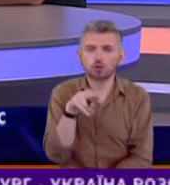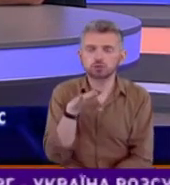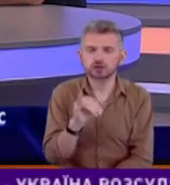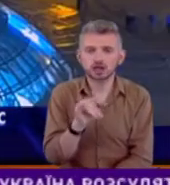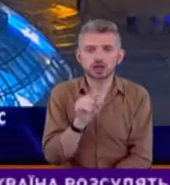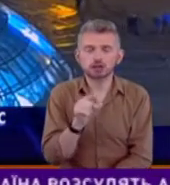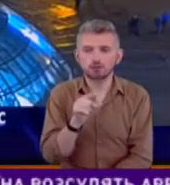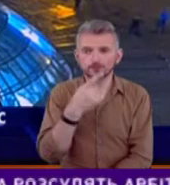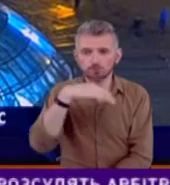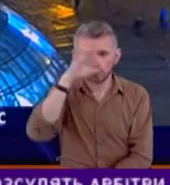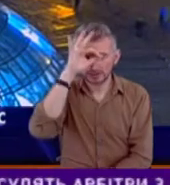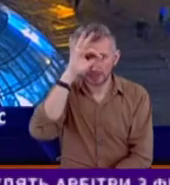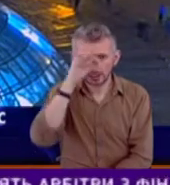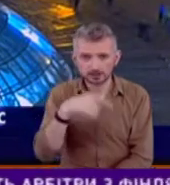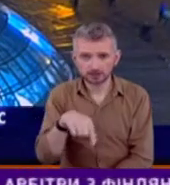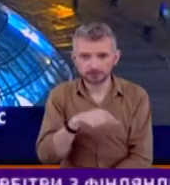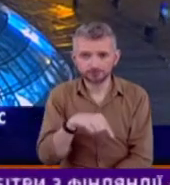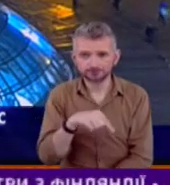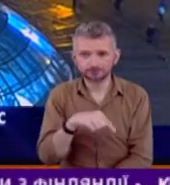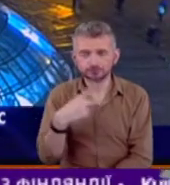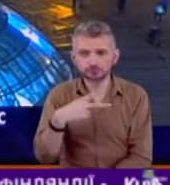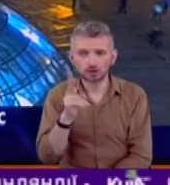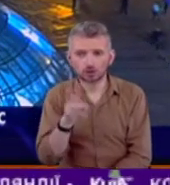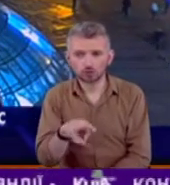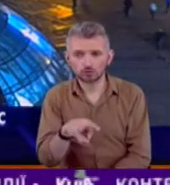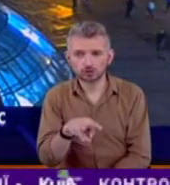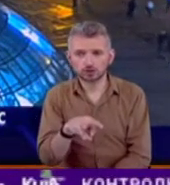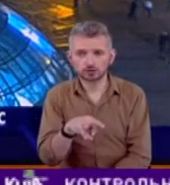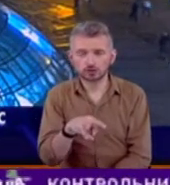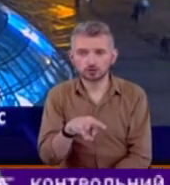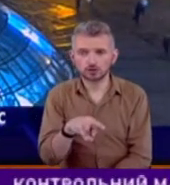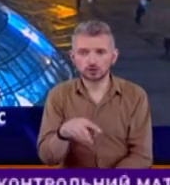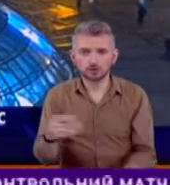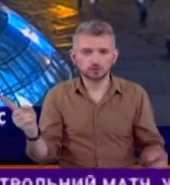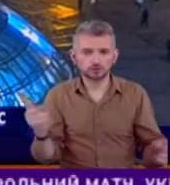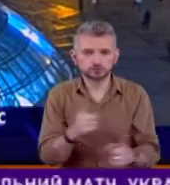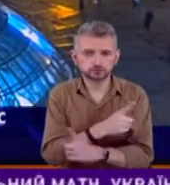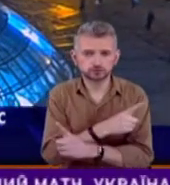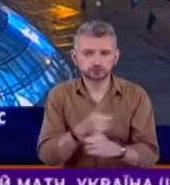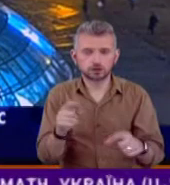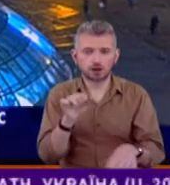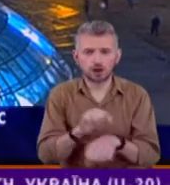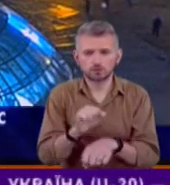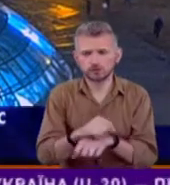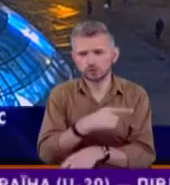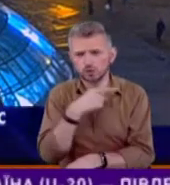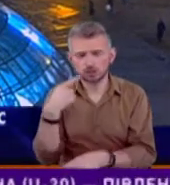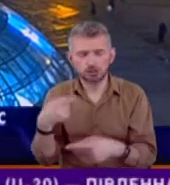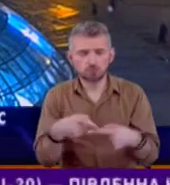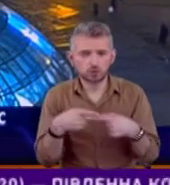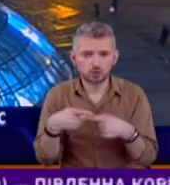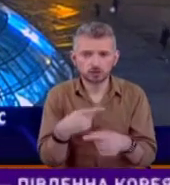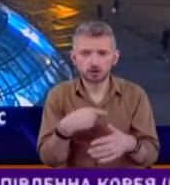там поліцейські там 20 кілометрів в один бік в інший їздилися і штукою гальмували. І росіяни, і білорусі, бо